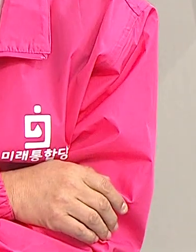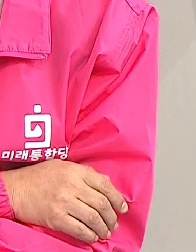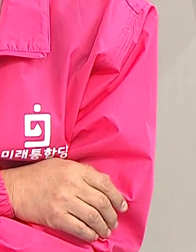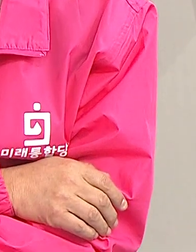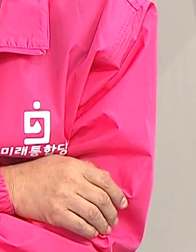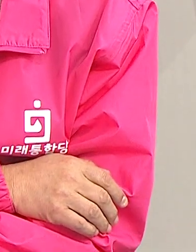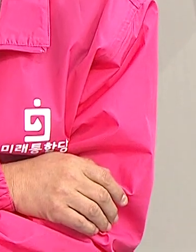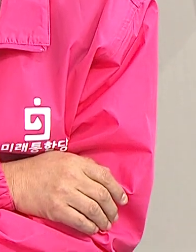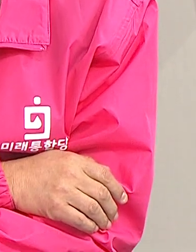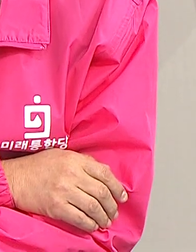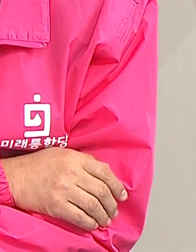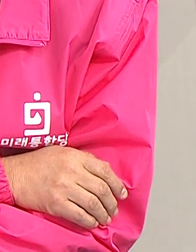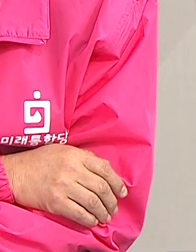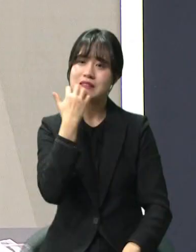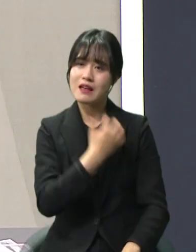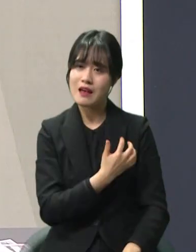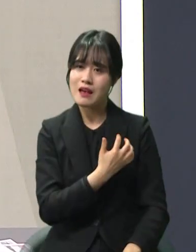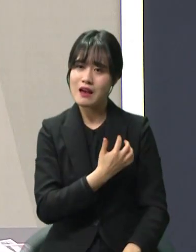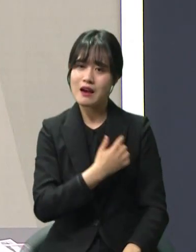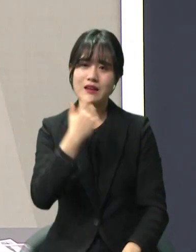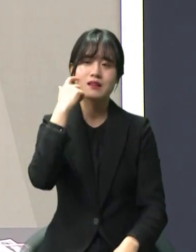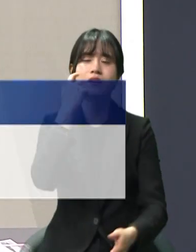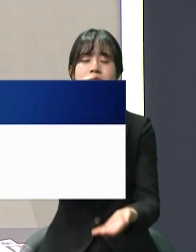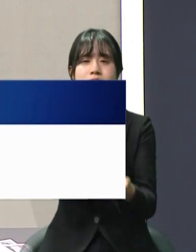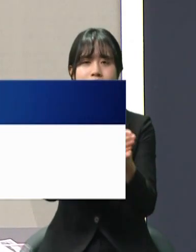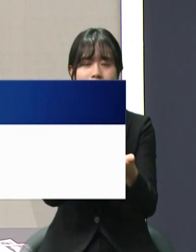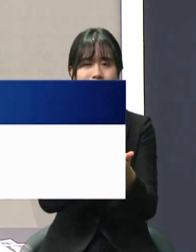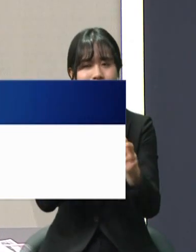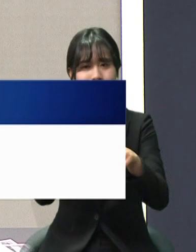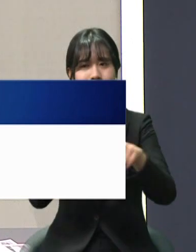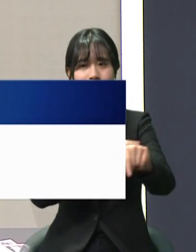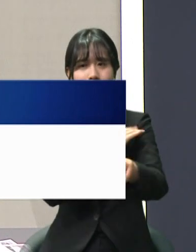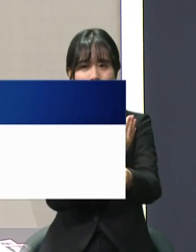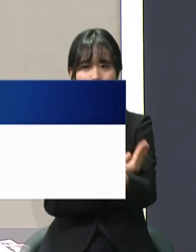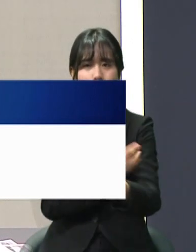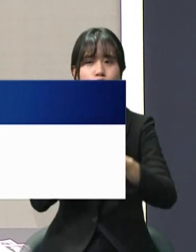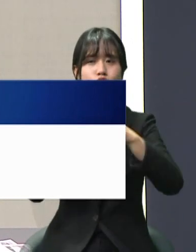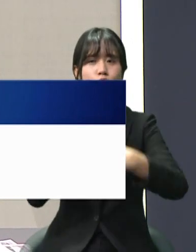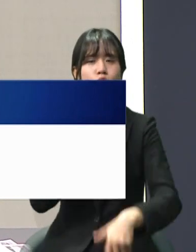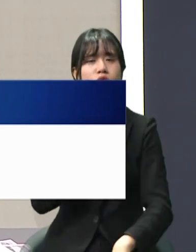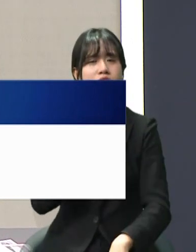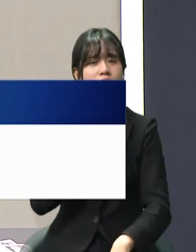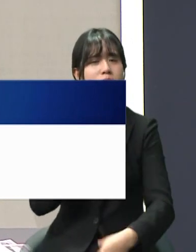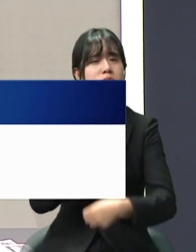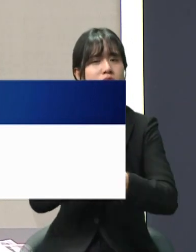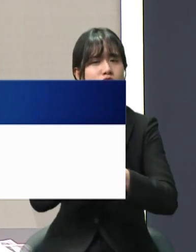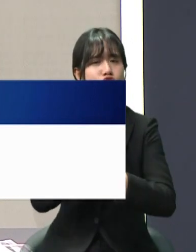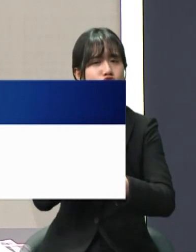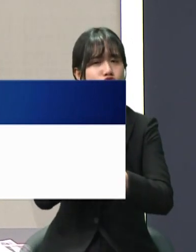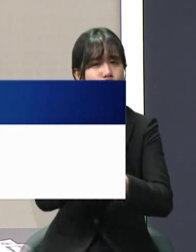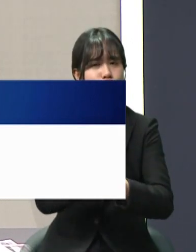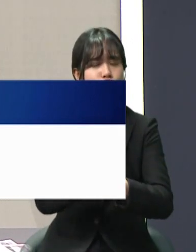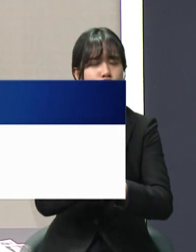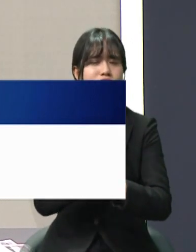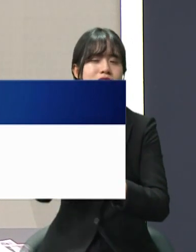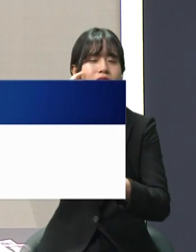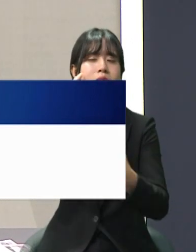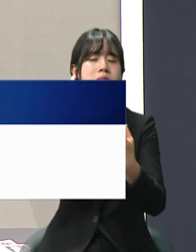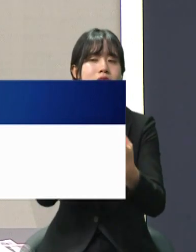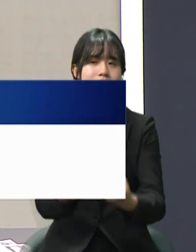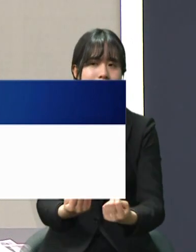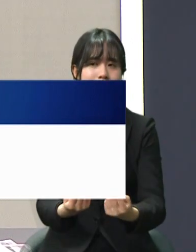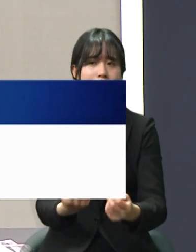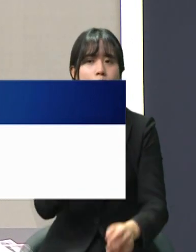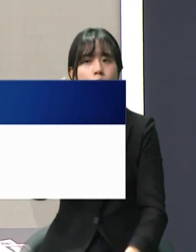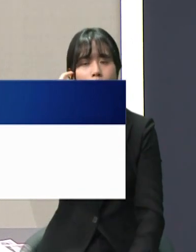이념 공세를 펼쳤습니다. 현 정권이 대단히 국가를 위험하게 끌고 나간다, 이렇게들 많이 생각합니다.